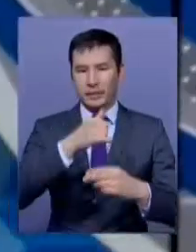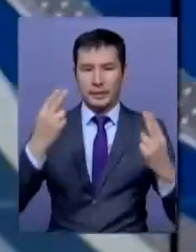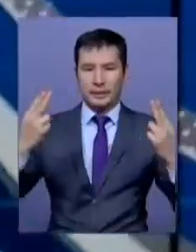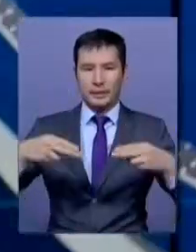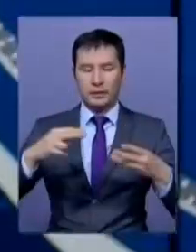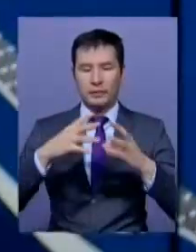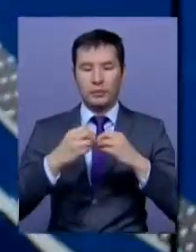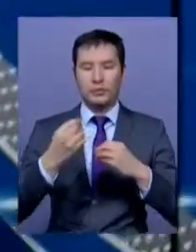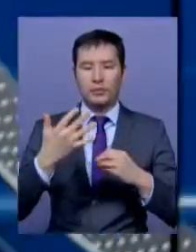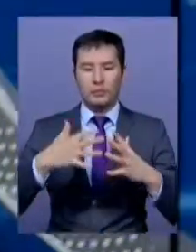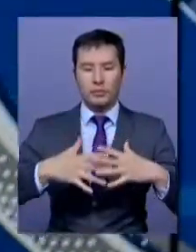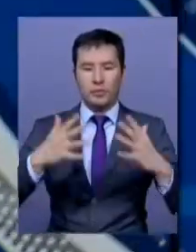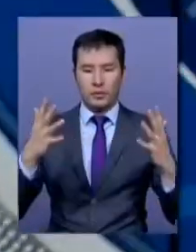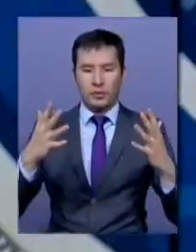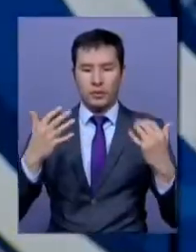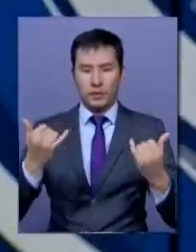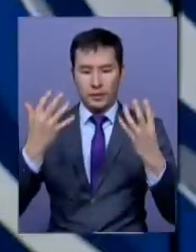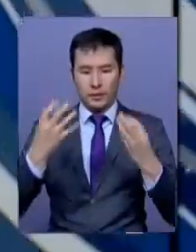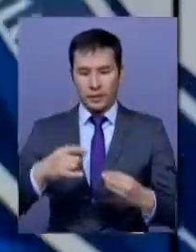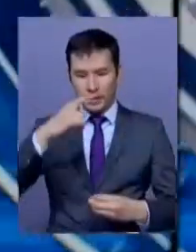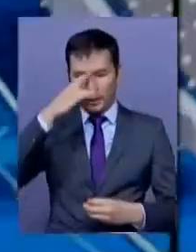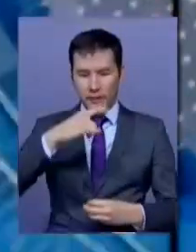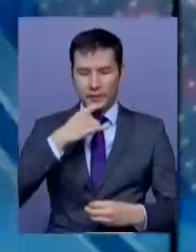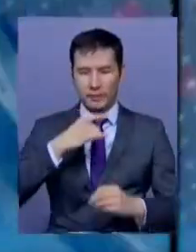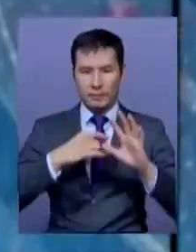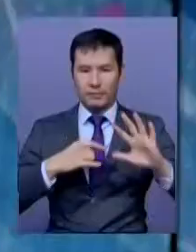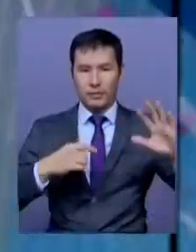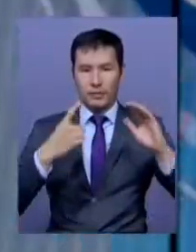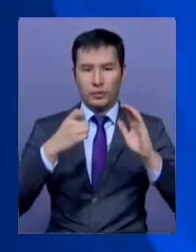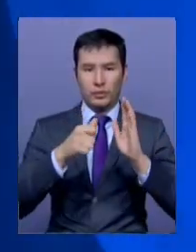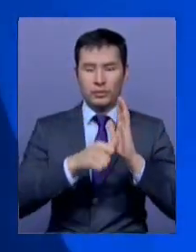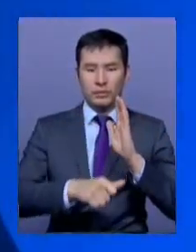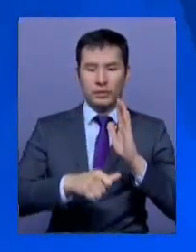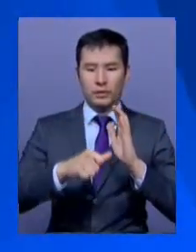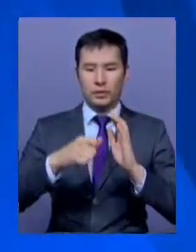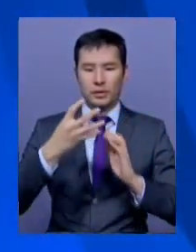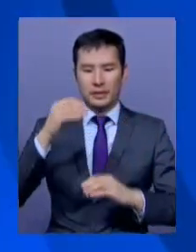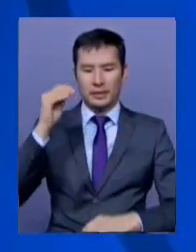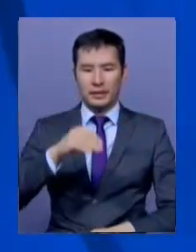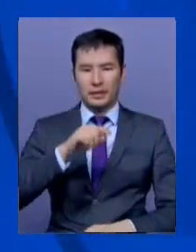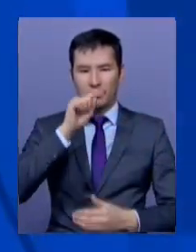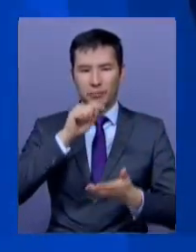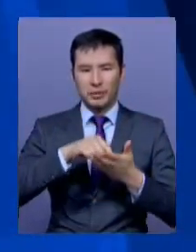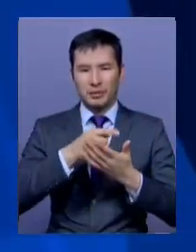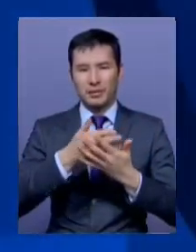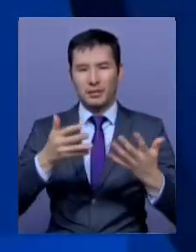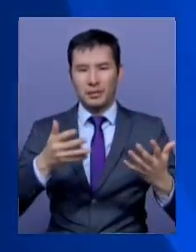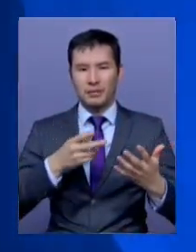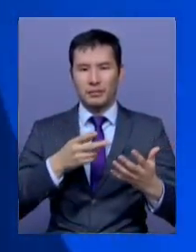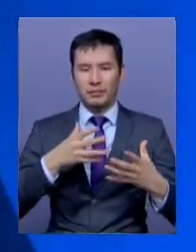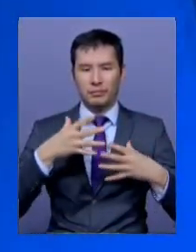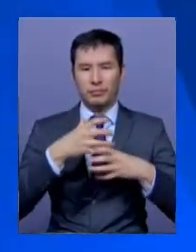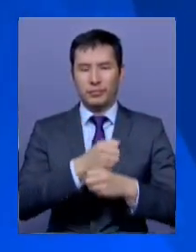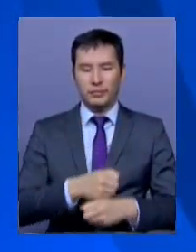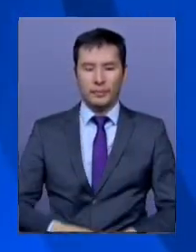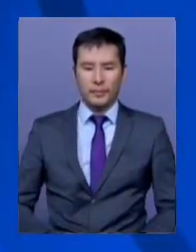Сондай-ақ бүгін президент Қазақстандағы өлім жазасының алынып тастауына қатысты пікірін білдірді. Мемлекет басшысы конституцияға өзгерістер енгізудің